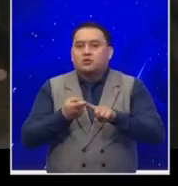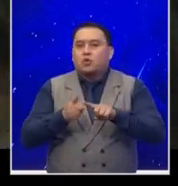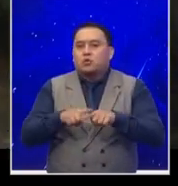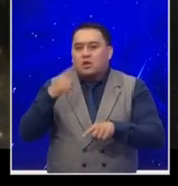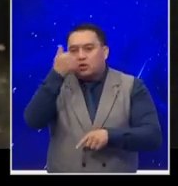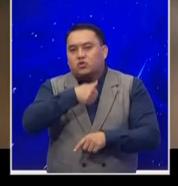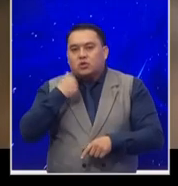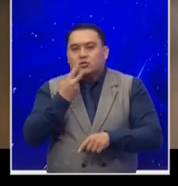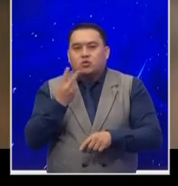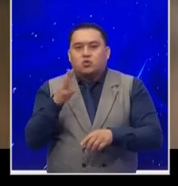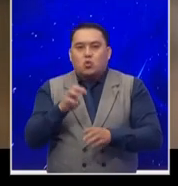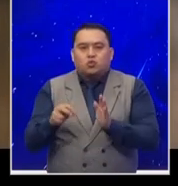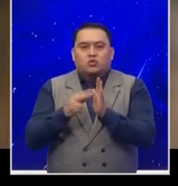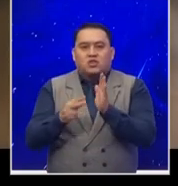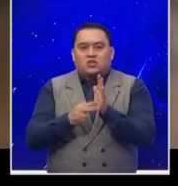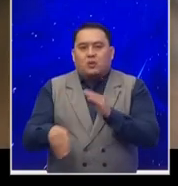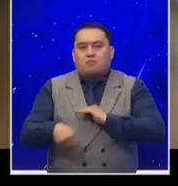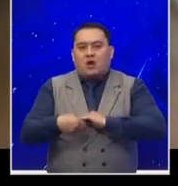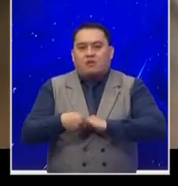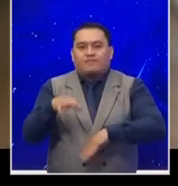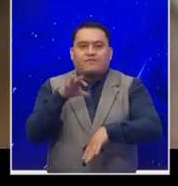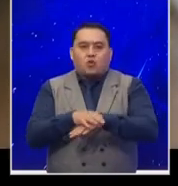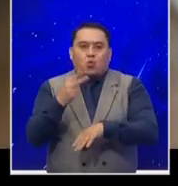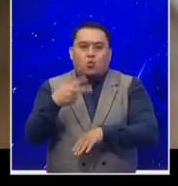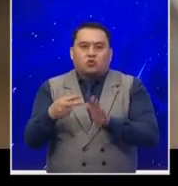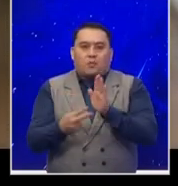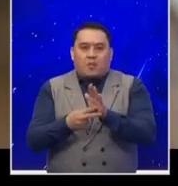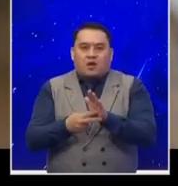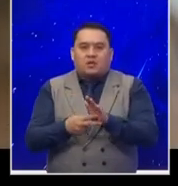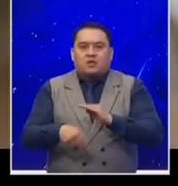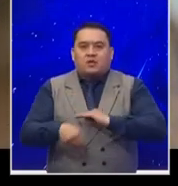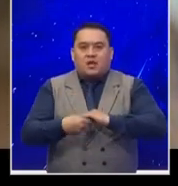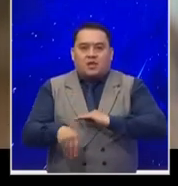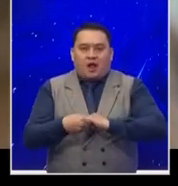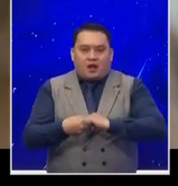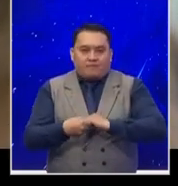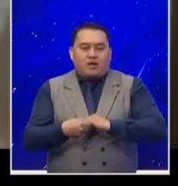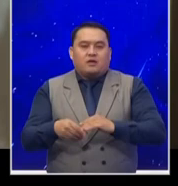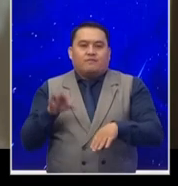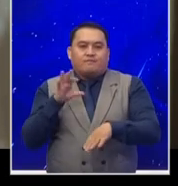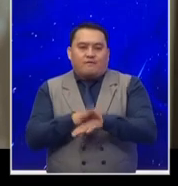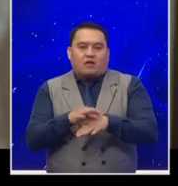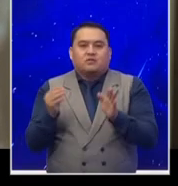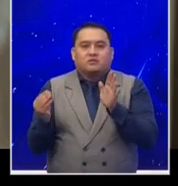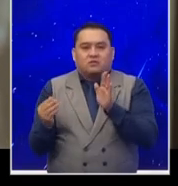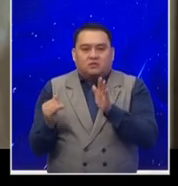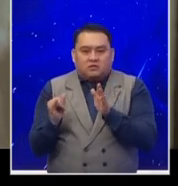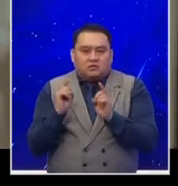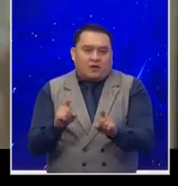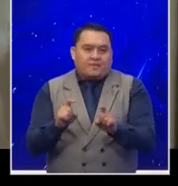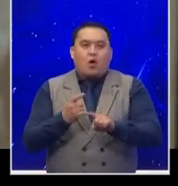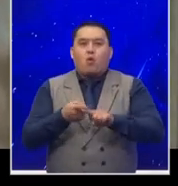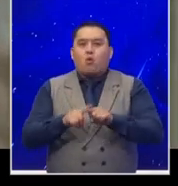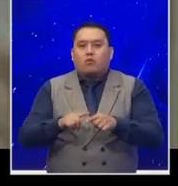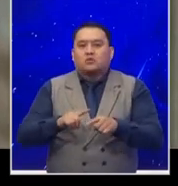жылда агенттік 480 пара беру фактісі мен 37 парақорлық делдалдық фактісін тіркеген. Қоғамдық